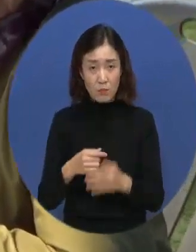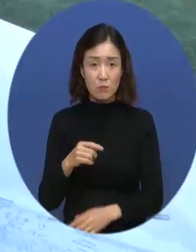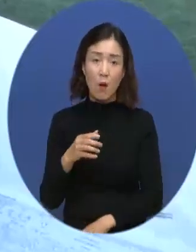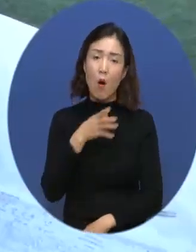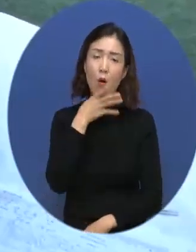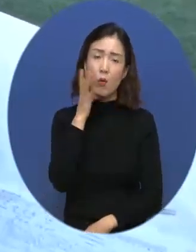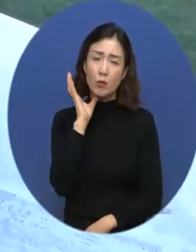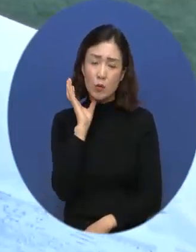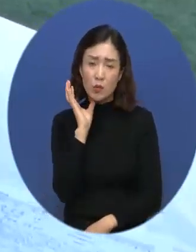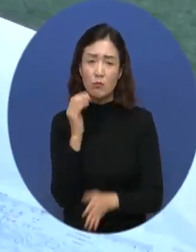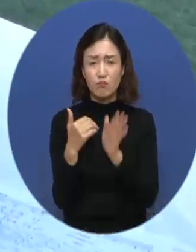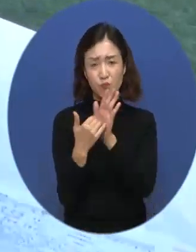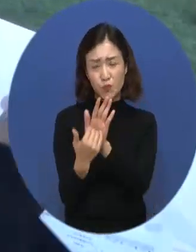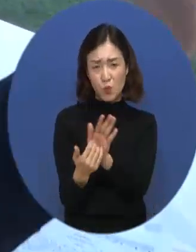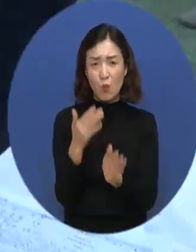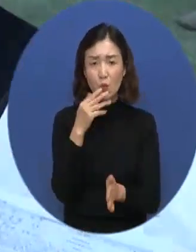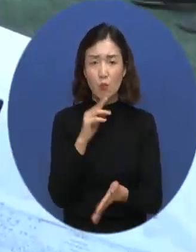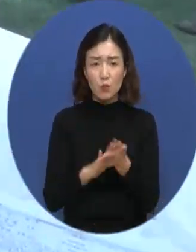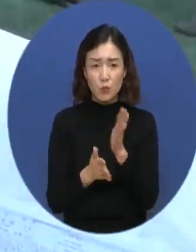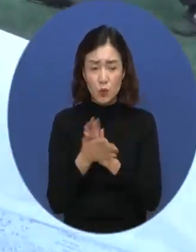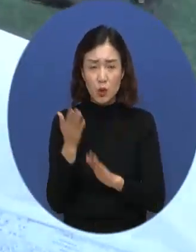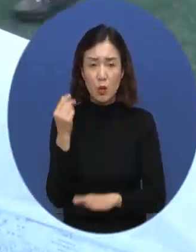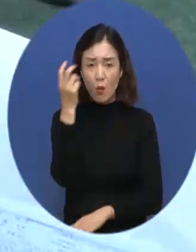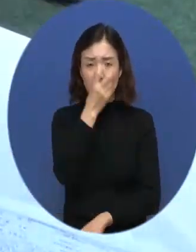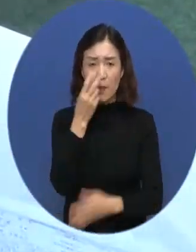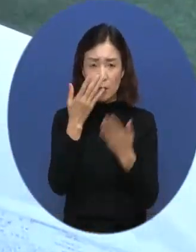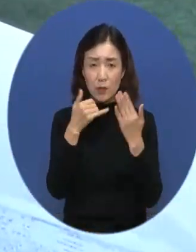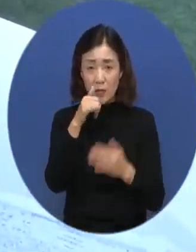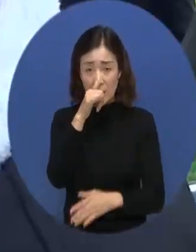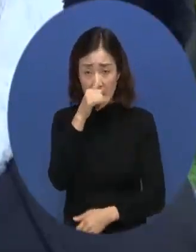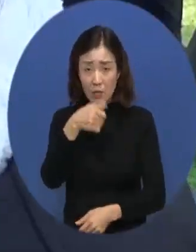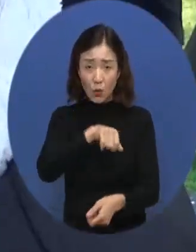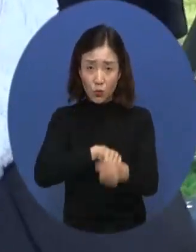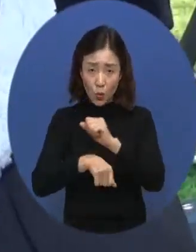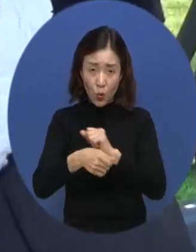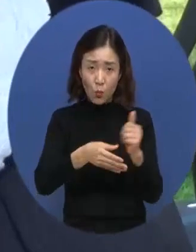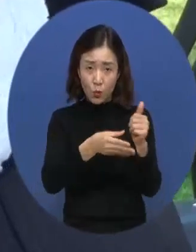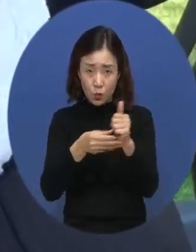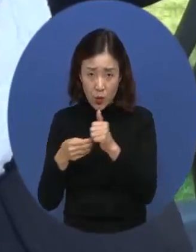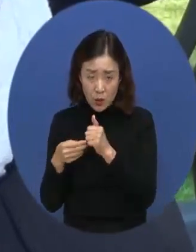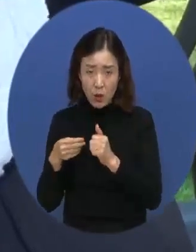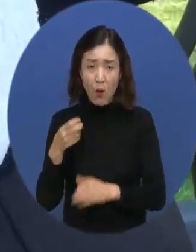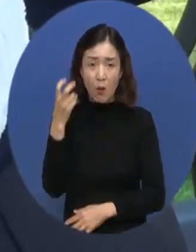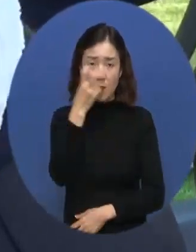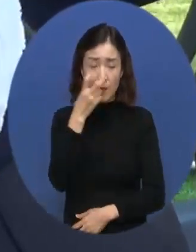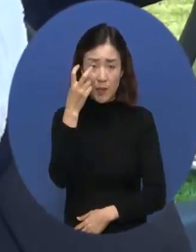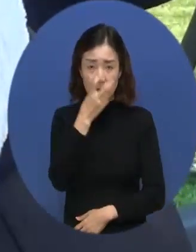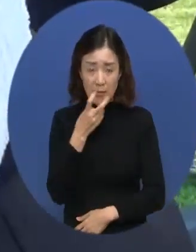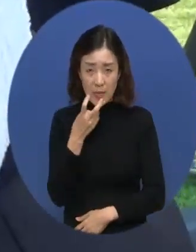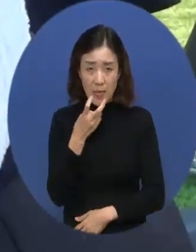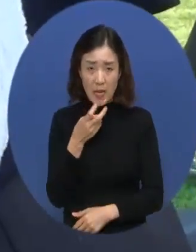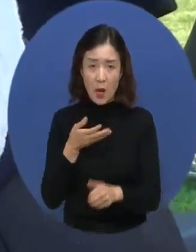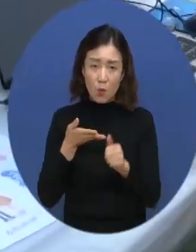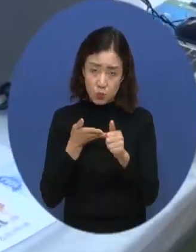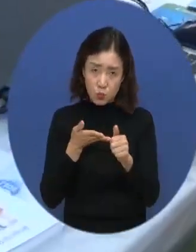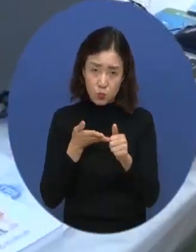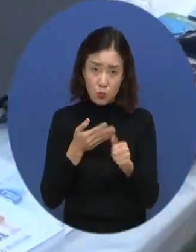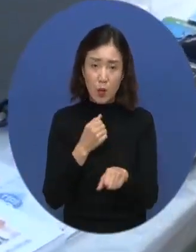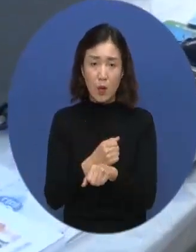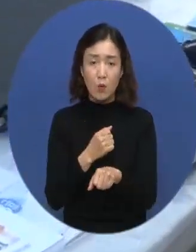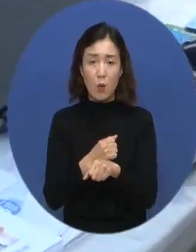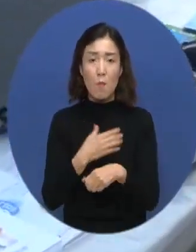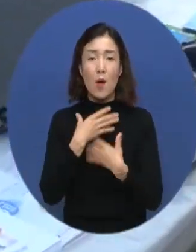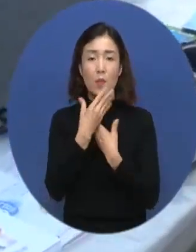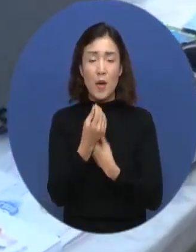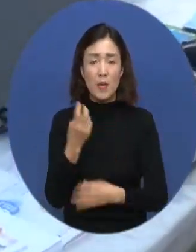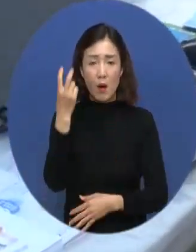수 있도록 주변 어르신들을 적극적으로 모시고 와서 검사를 받으시길 권유하고 오신 김에 편하게 검사 받아보고